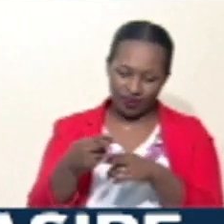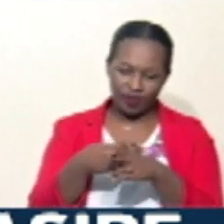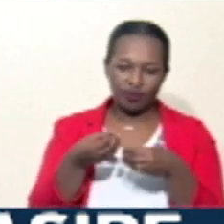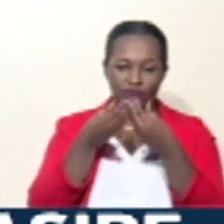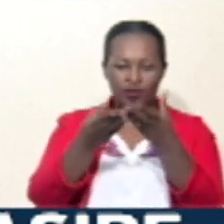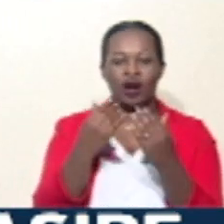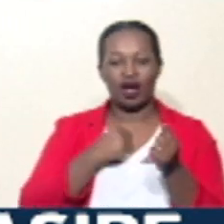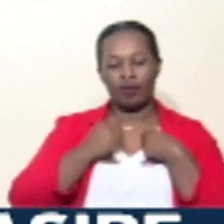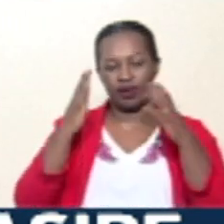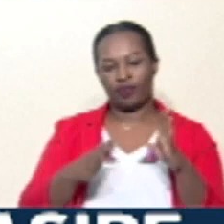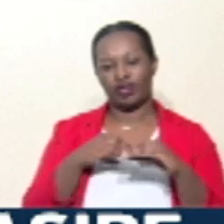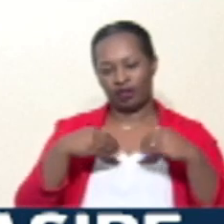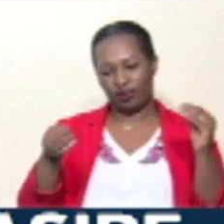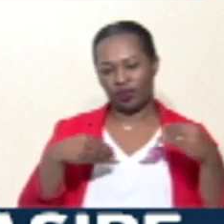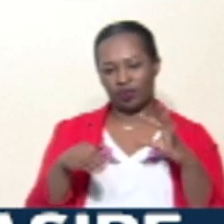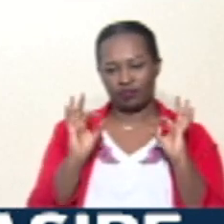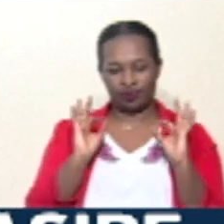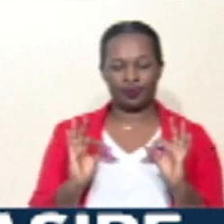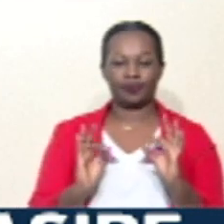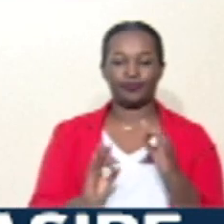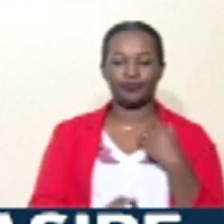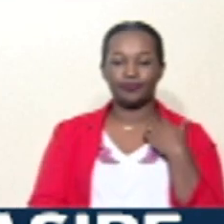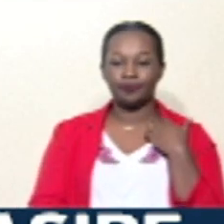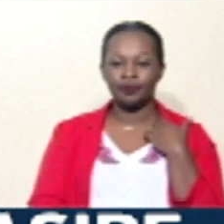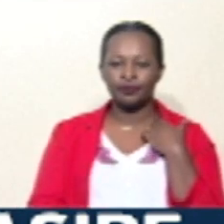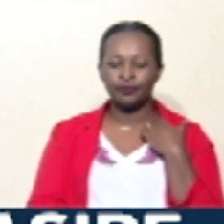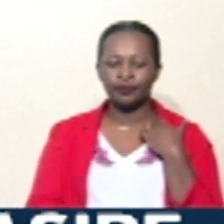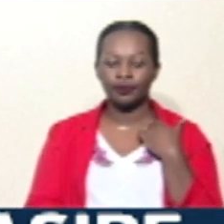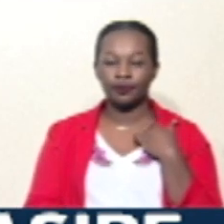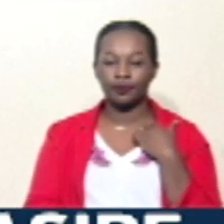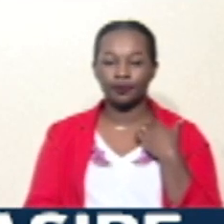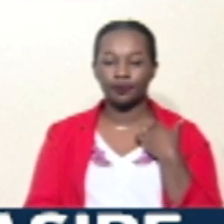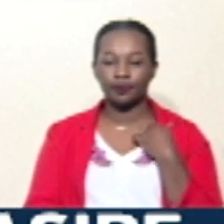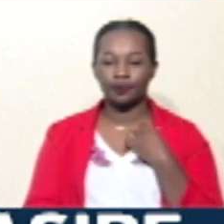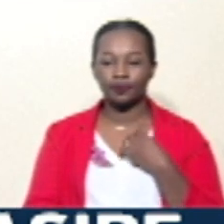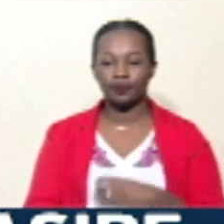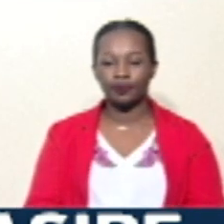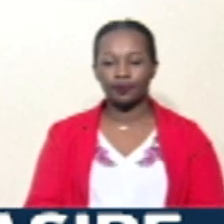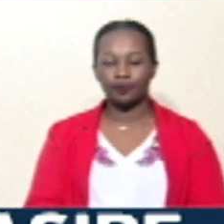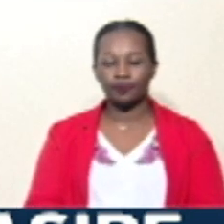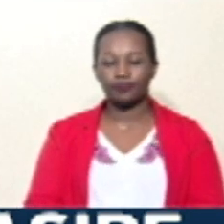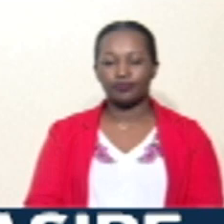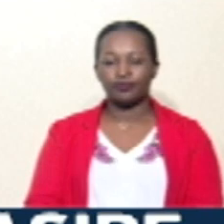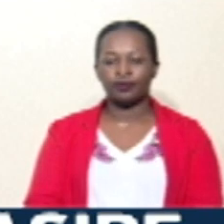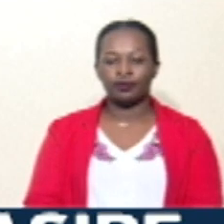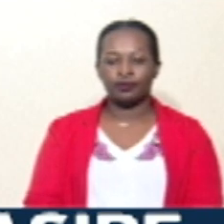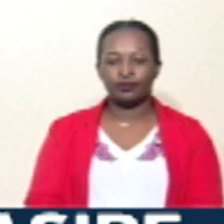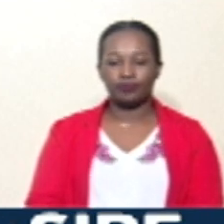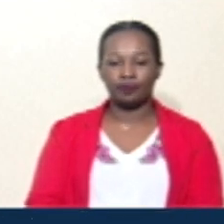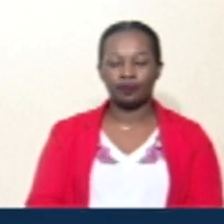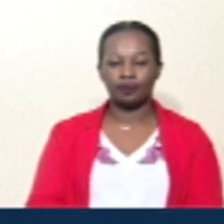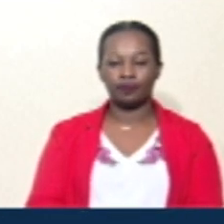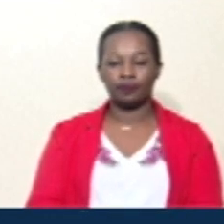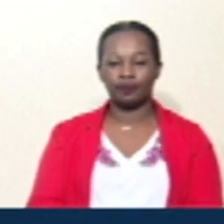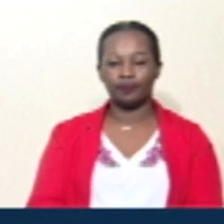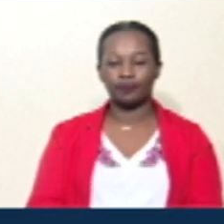ibikoresho byujuje ubuziranenge. So we have deployed this product in about 20 countries already, including here